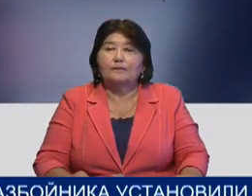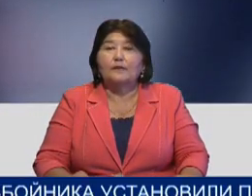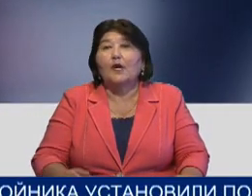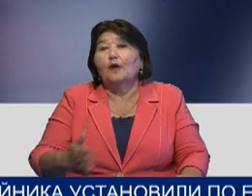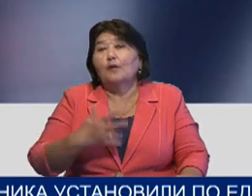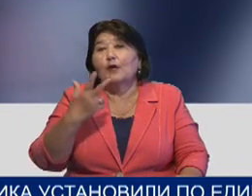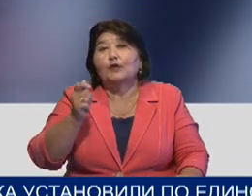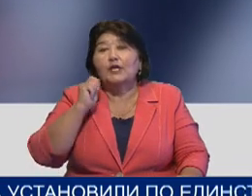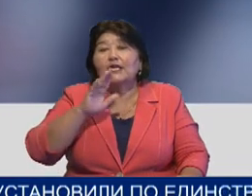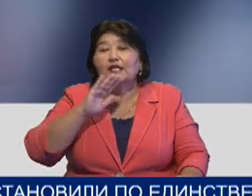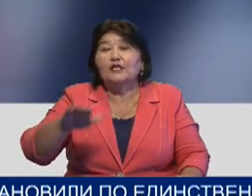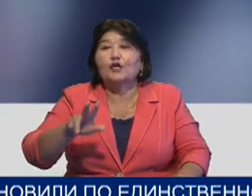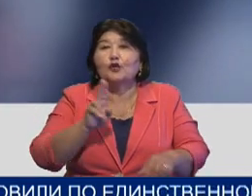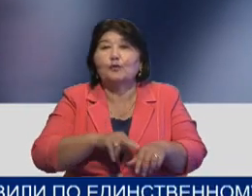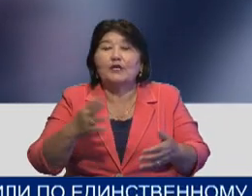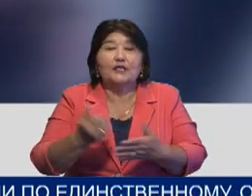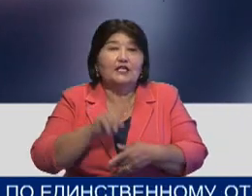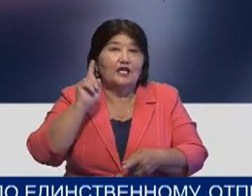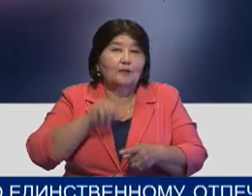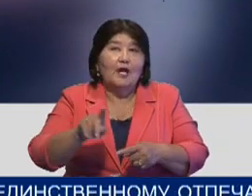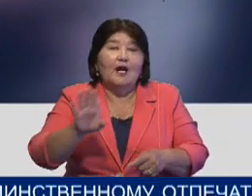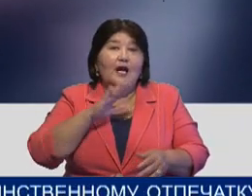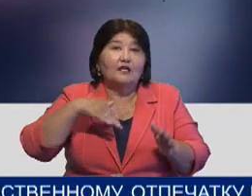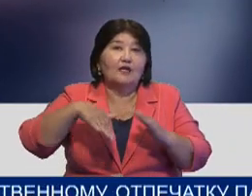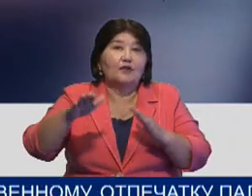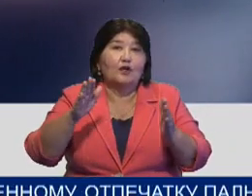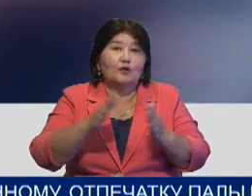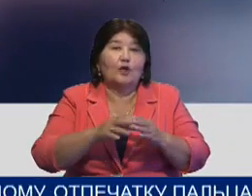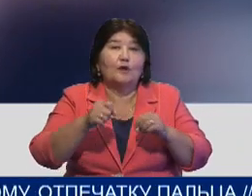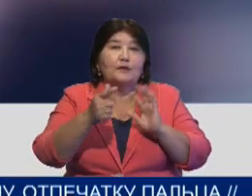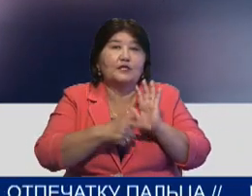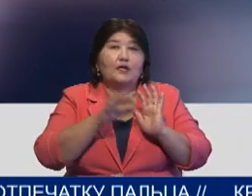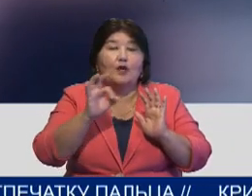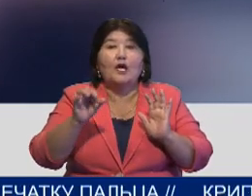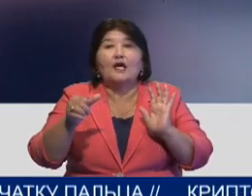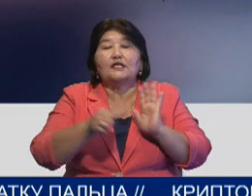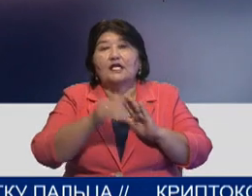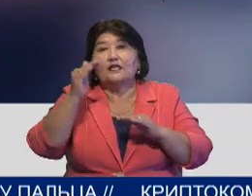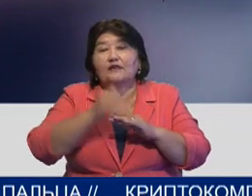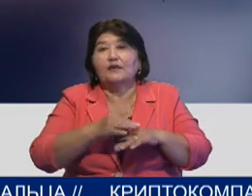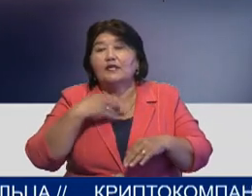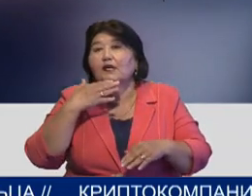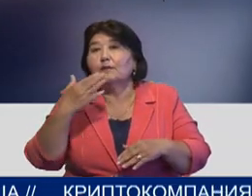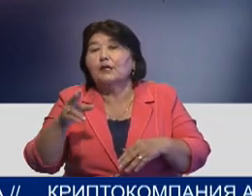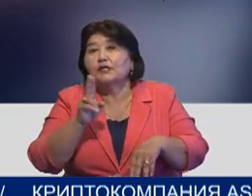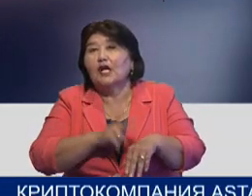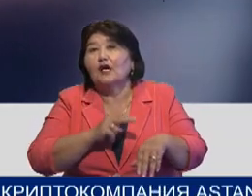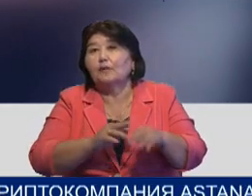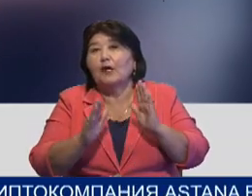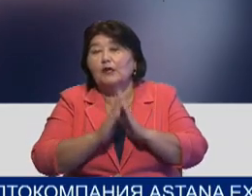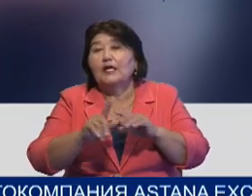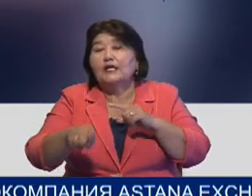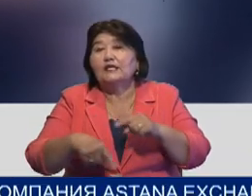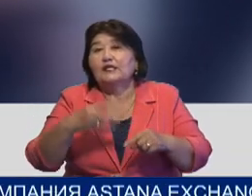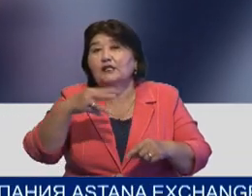Мою трехлетнюю дочь полицейские нашли быстро. Она вышла из дома в 17:00. В 6 вечера я обратилась за помощью в полицию.